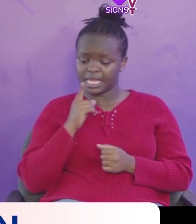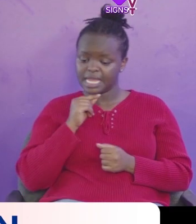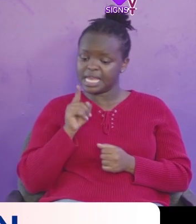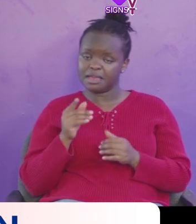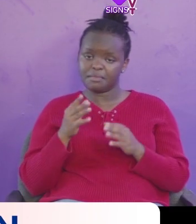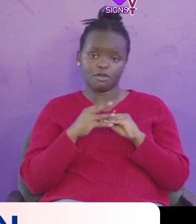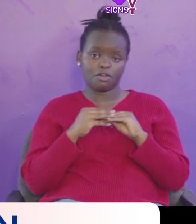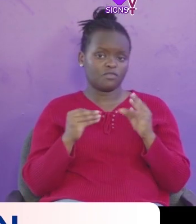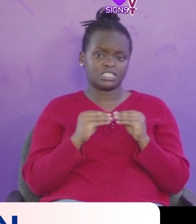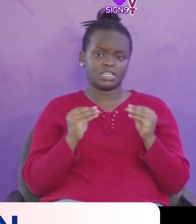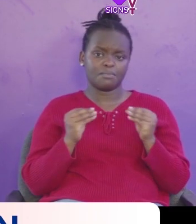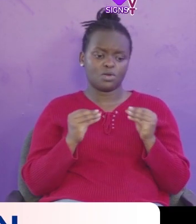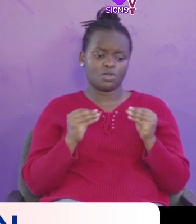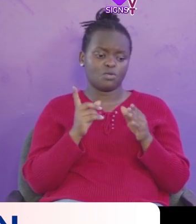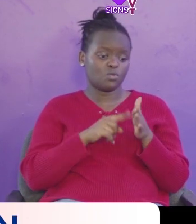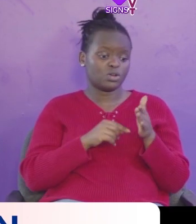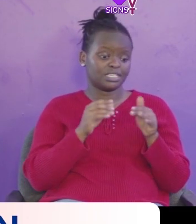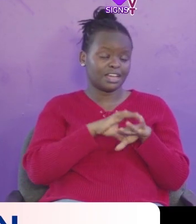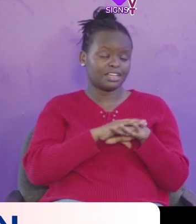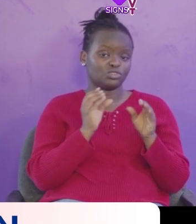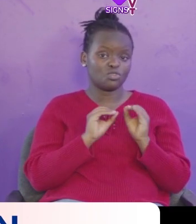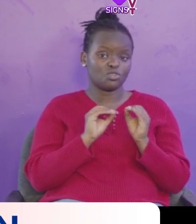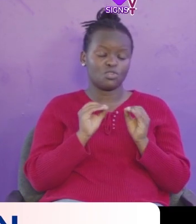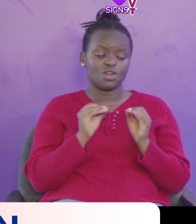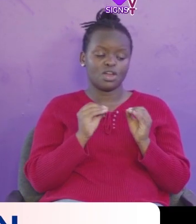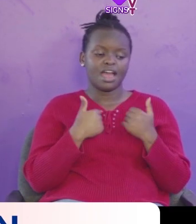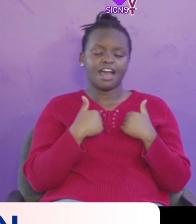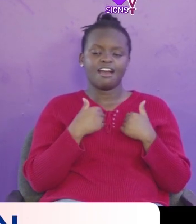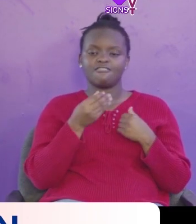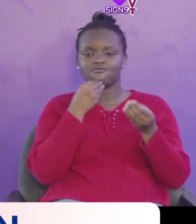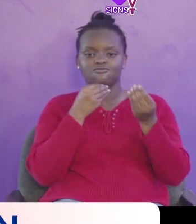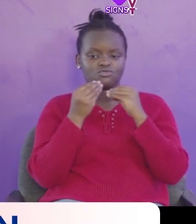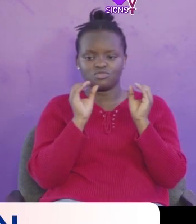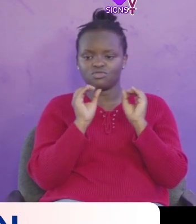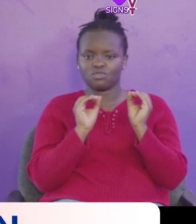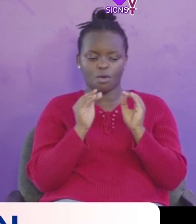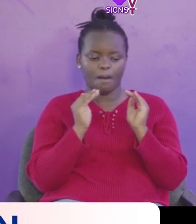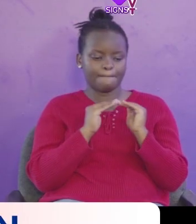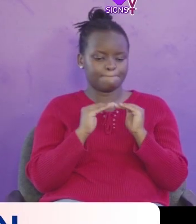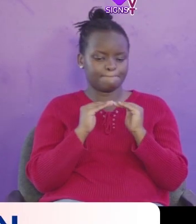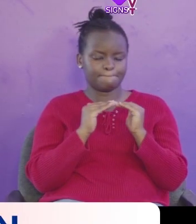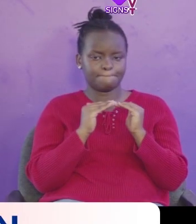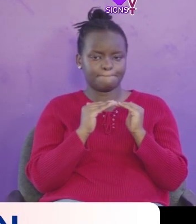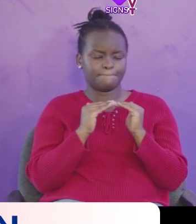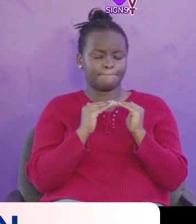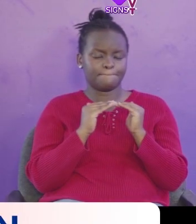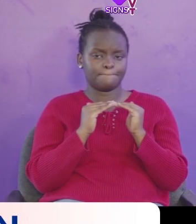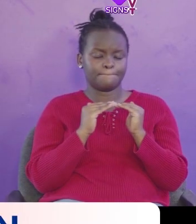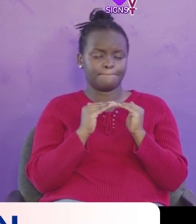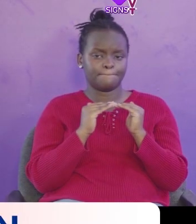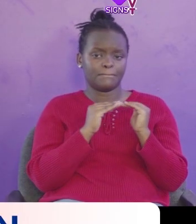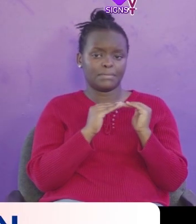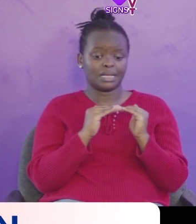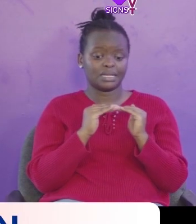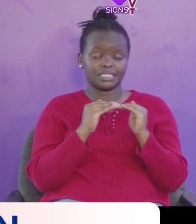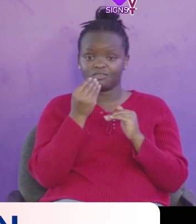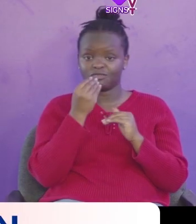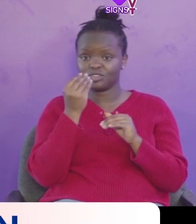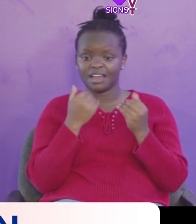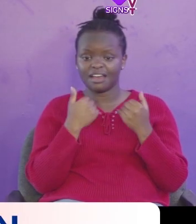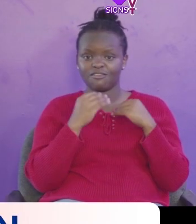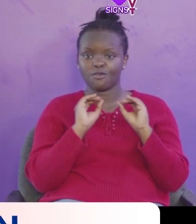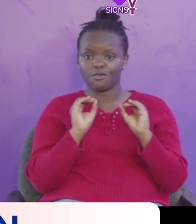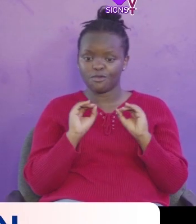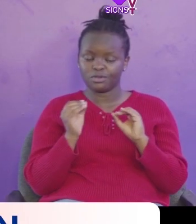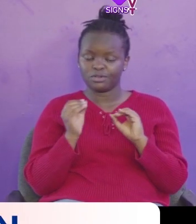tu ni apati chakula. Anatapia mlo, yani apati the balance diet. Apati maji ya kutosha, apati school fees,